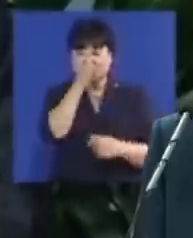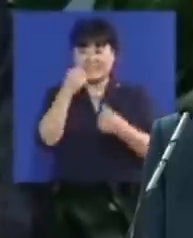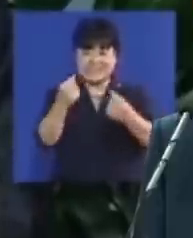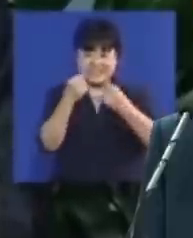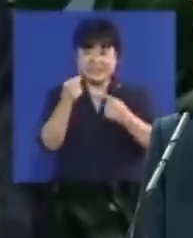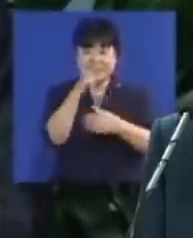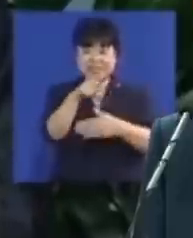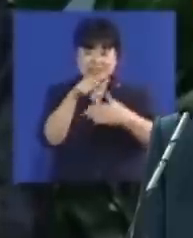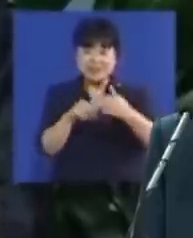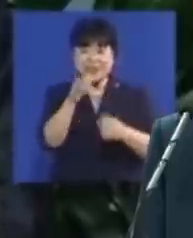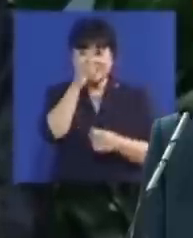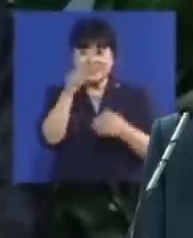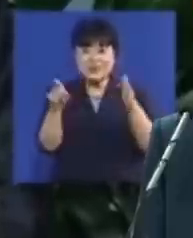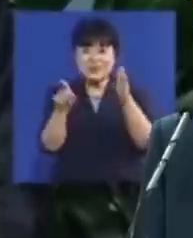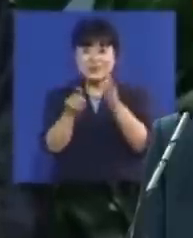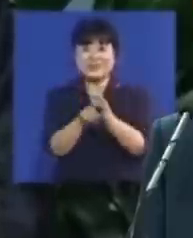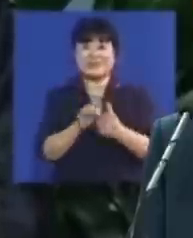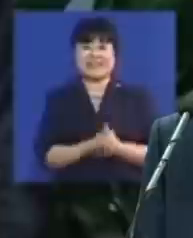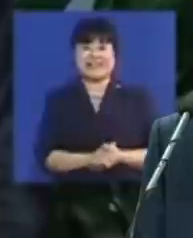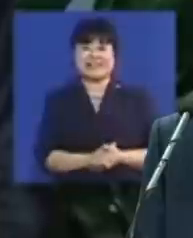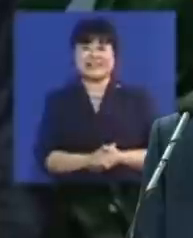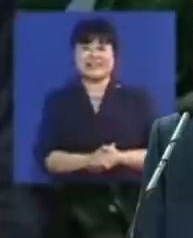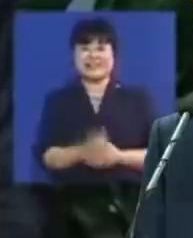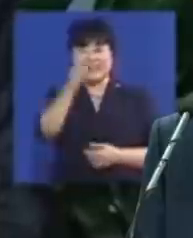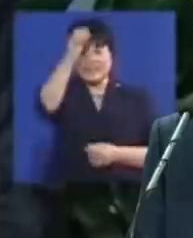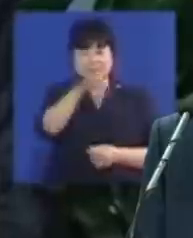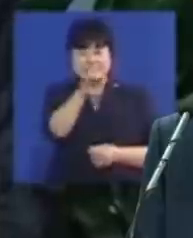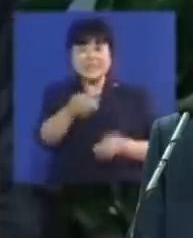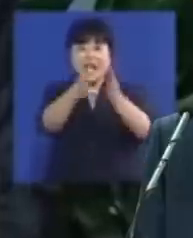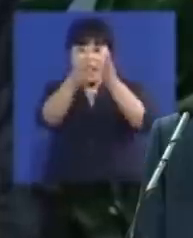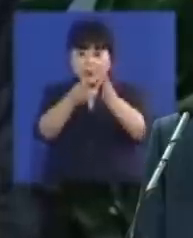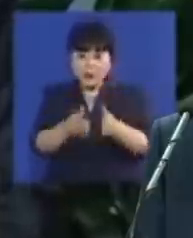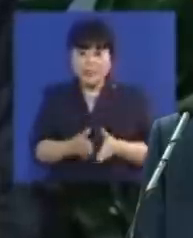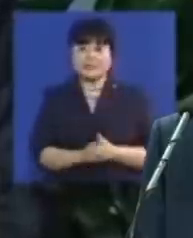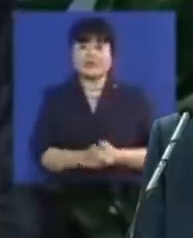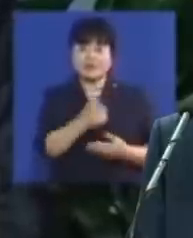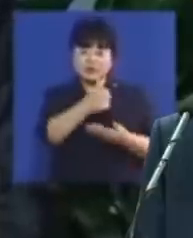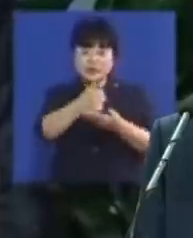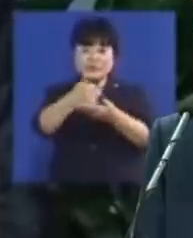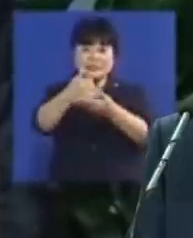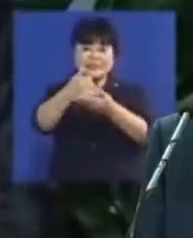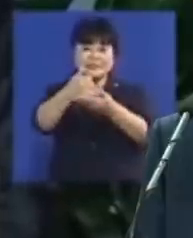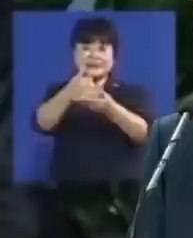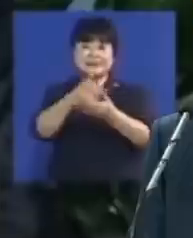그 속에 있습니다. 십자가를 통해서 주님은